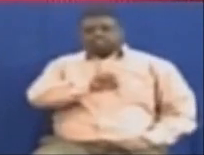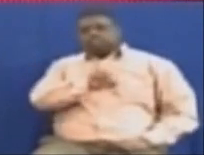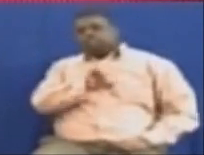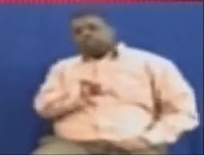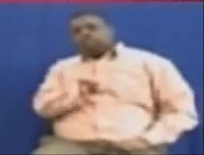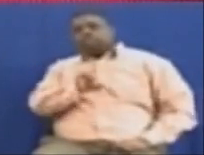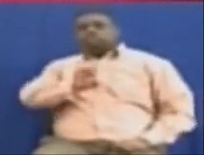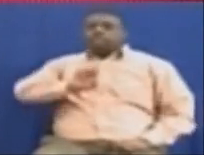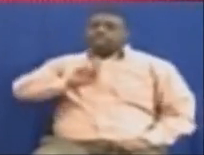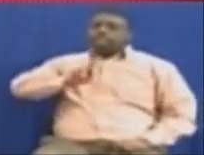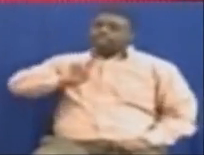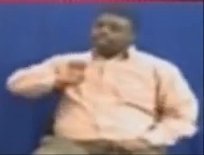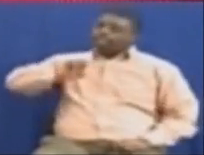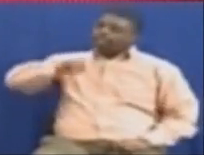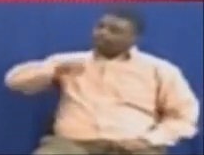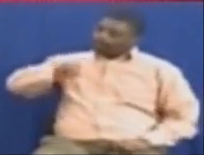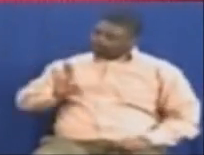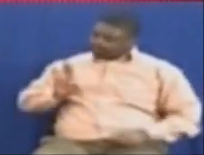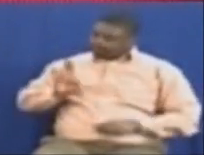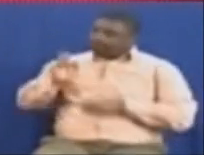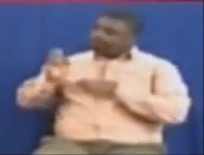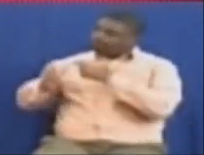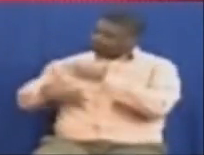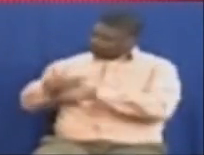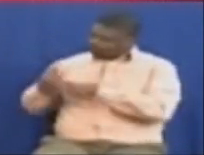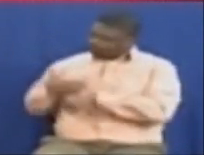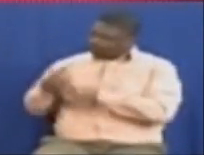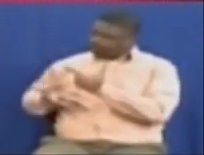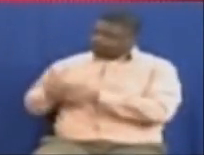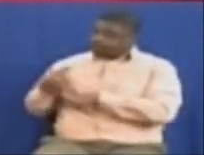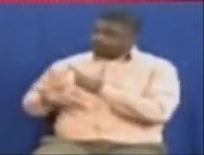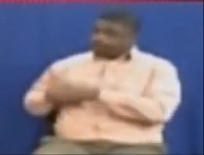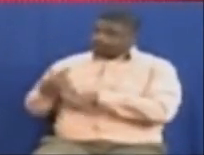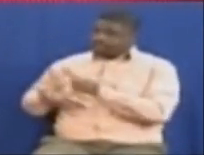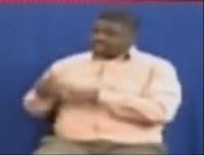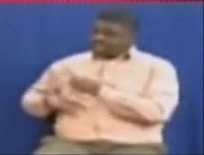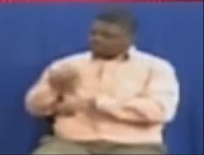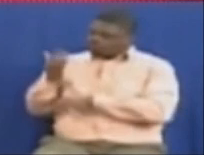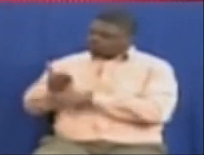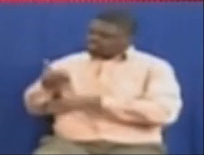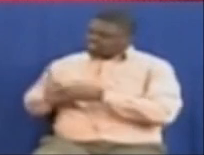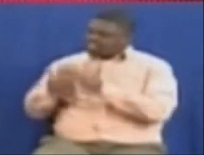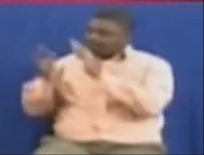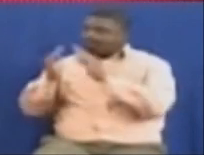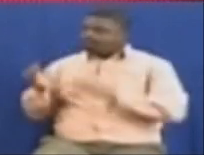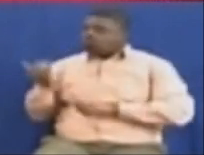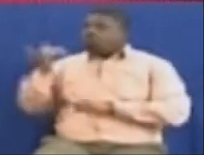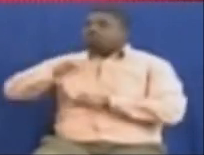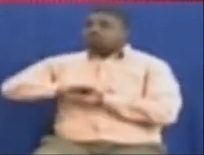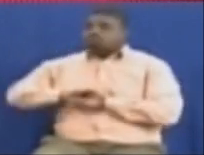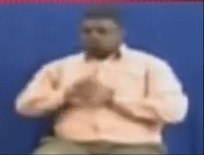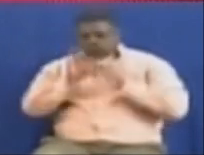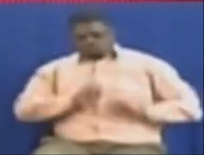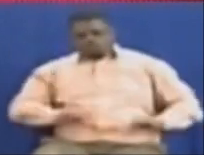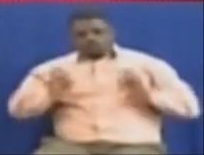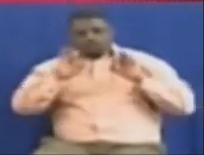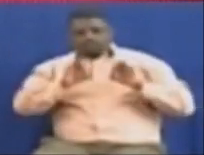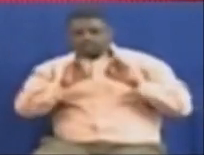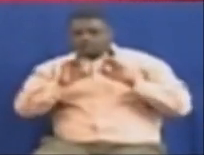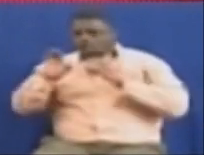hilo linaelekezwa katika Wizara ya Kilimo na linakwenda kujibiwa na Naibu Waziri Omar Mgumba.